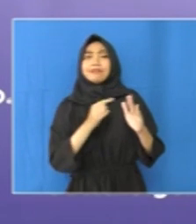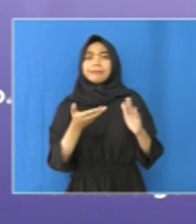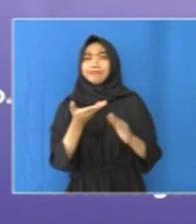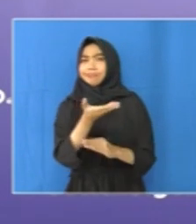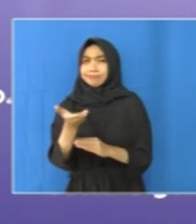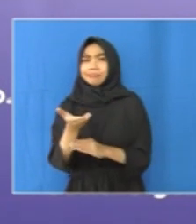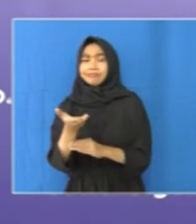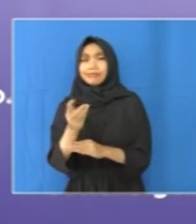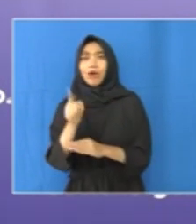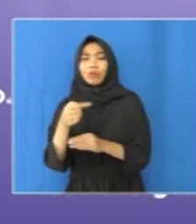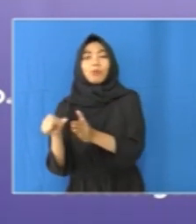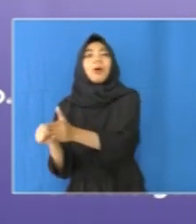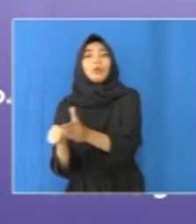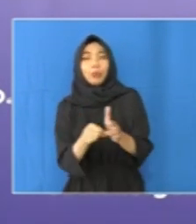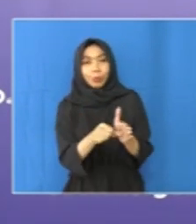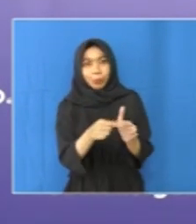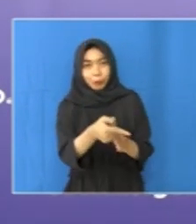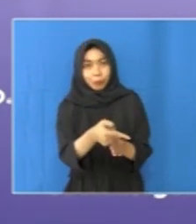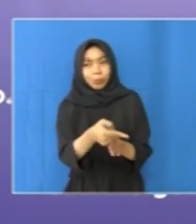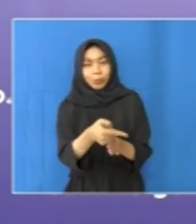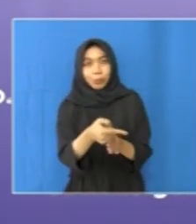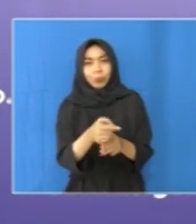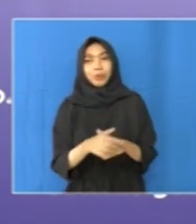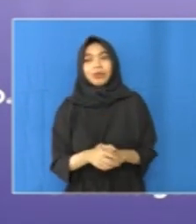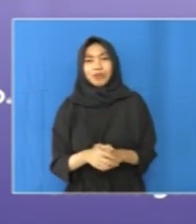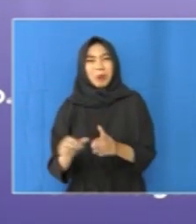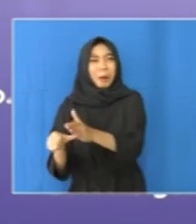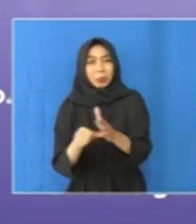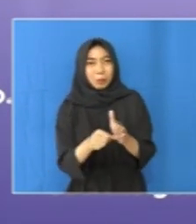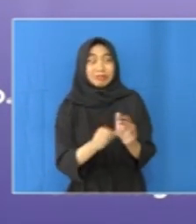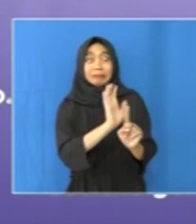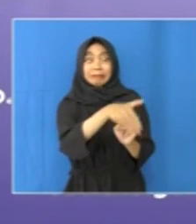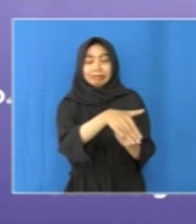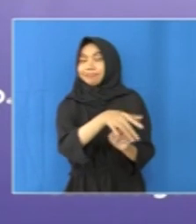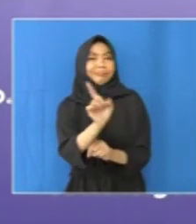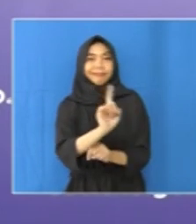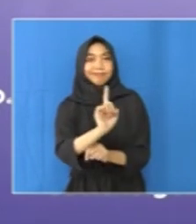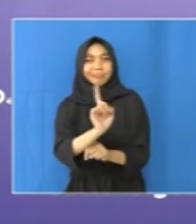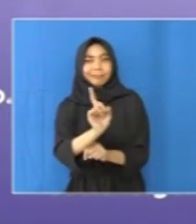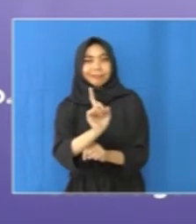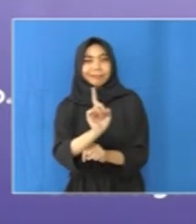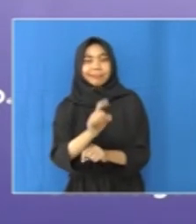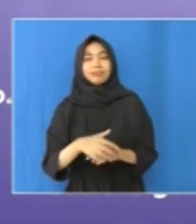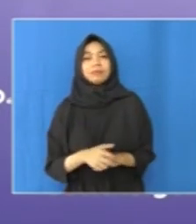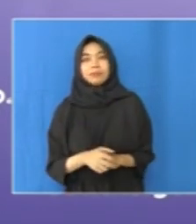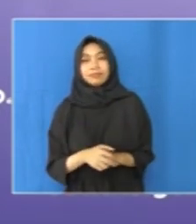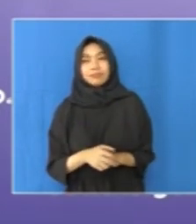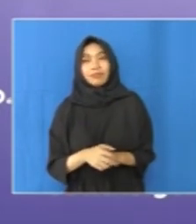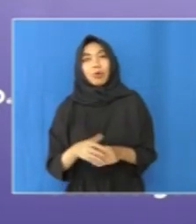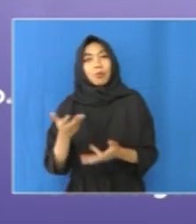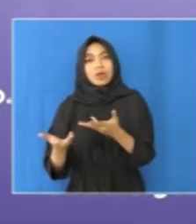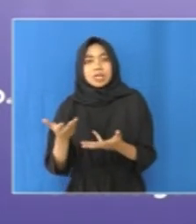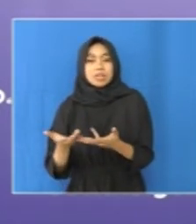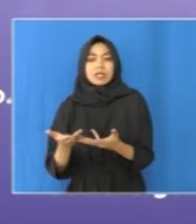berharap harus juga saling membantu dan tidak mengecilkannya Hai Bisa juga membantu dengan